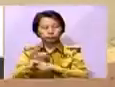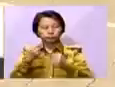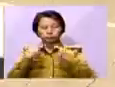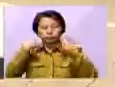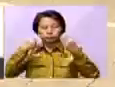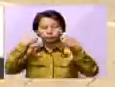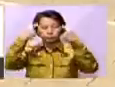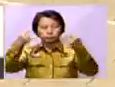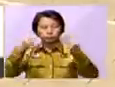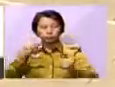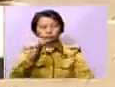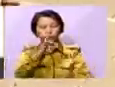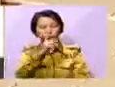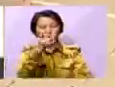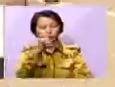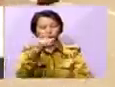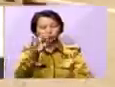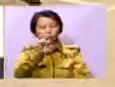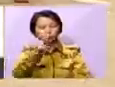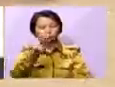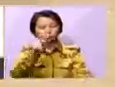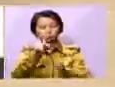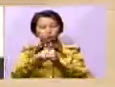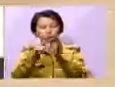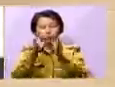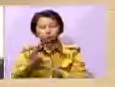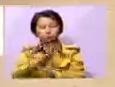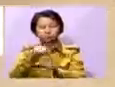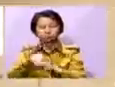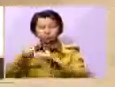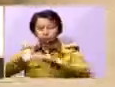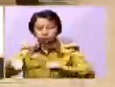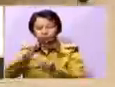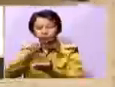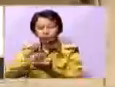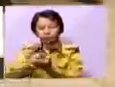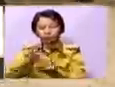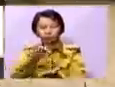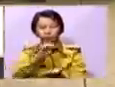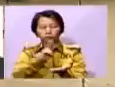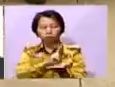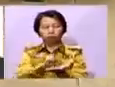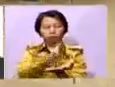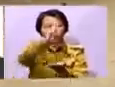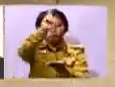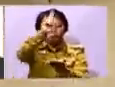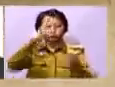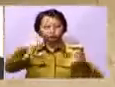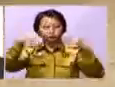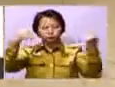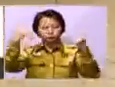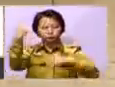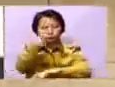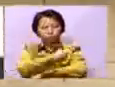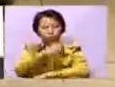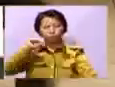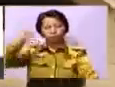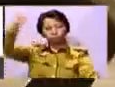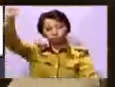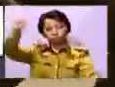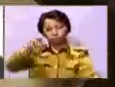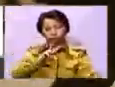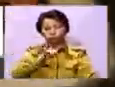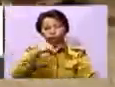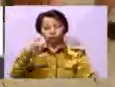dijayakan hampir 18,000 peserta termasuk pelajar sekolah dan universiti. Sambutan Hari Kebangsaan